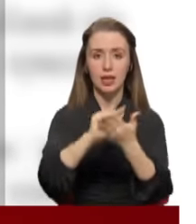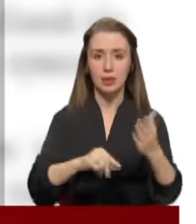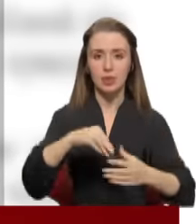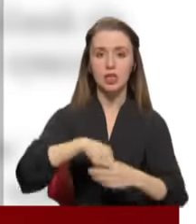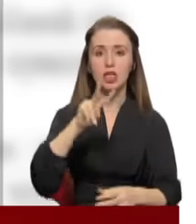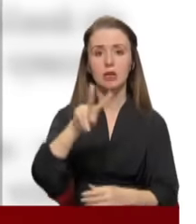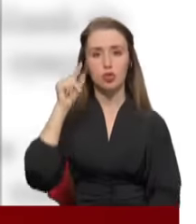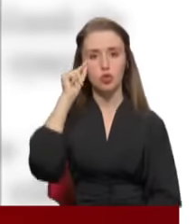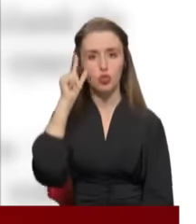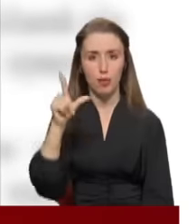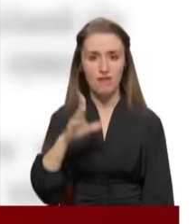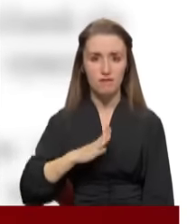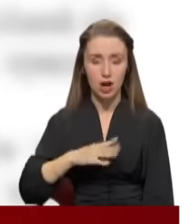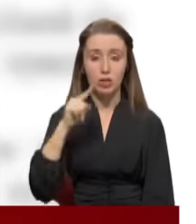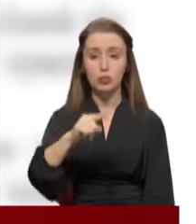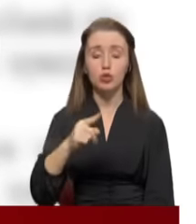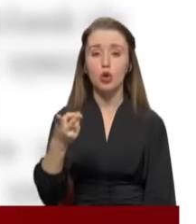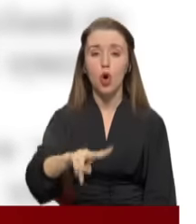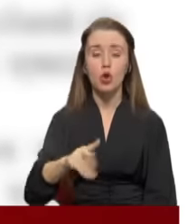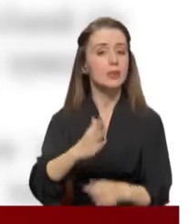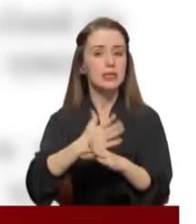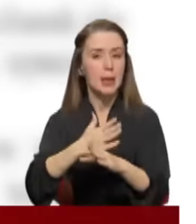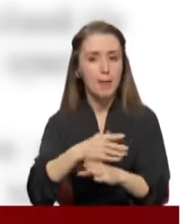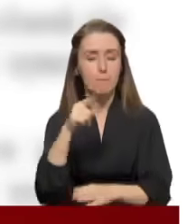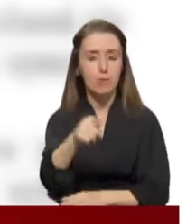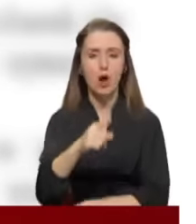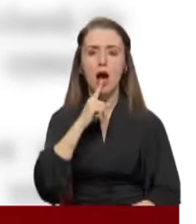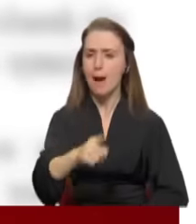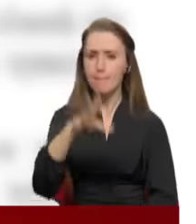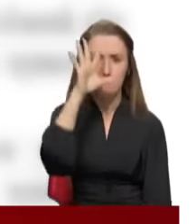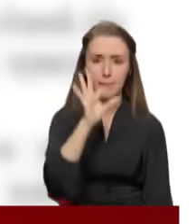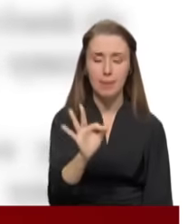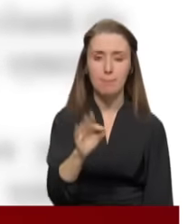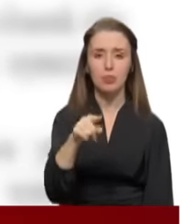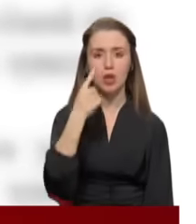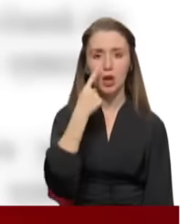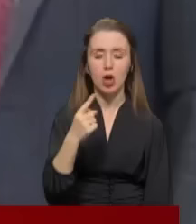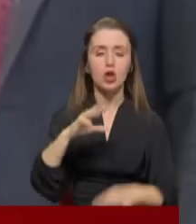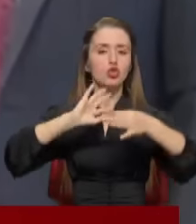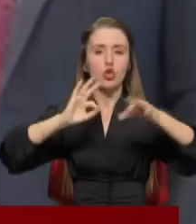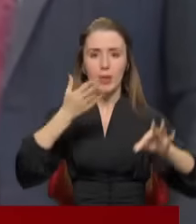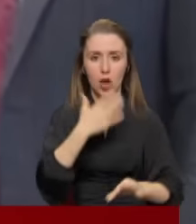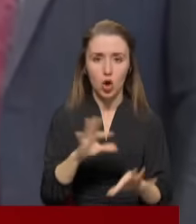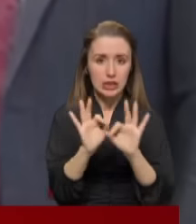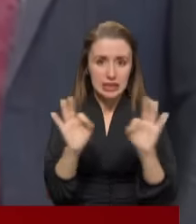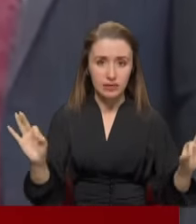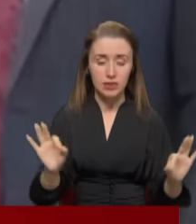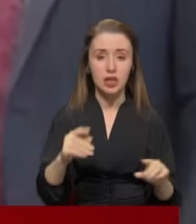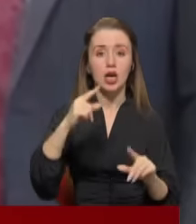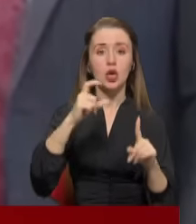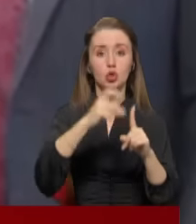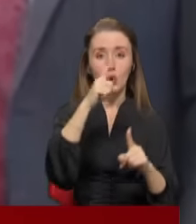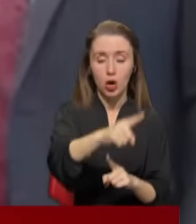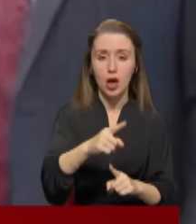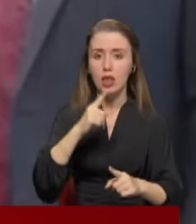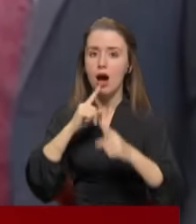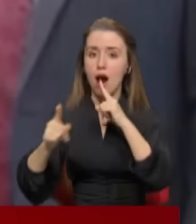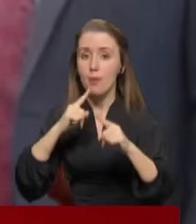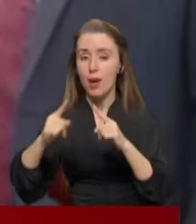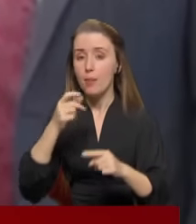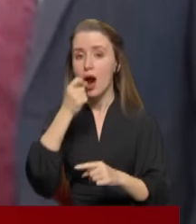22 şüpheli var. Cinayetin neden işlendiğine, asıl talimatı kimin verdiğine ilişkin tek cümle yok. Doğukan Çep ve tetikçiyi Ankara